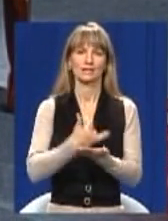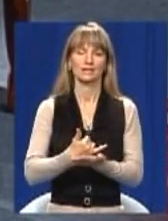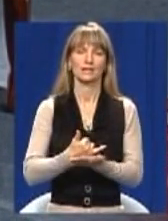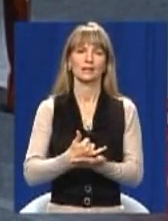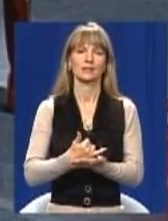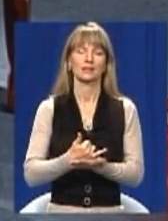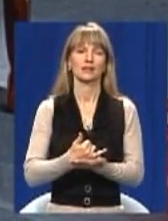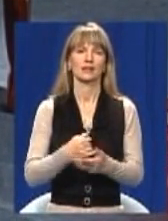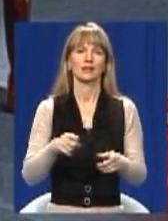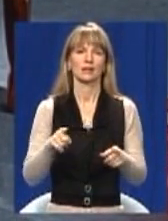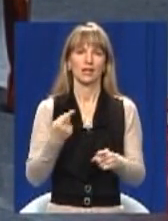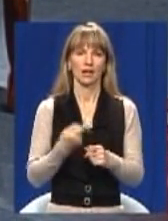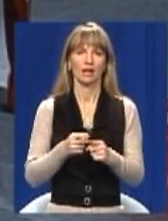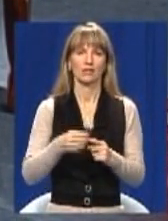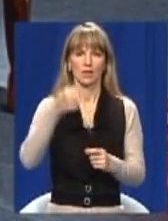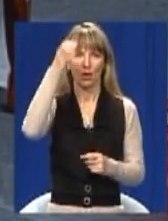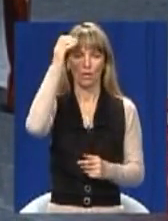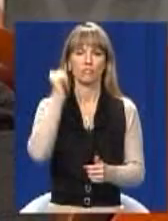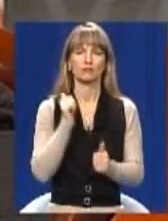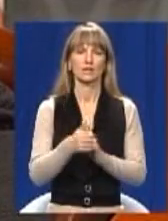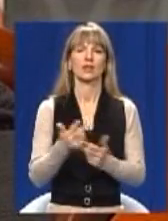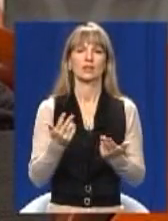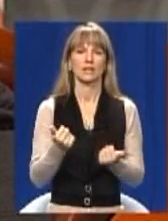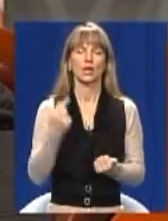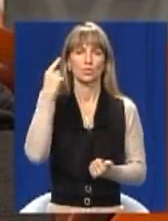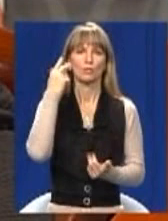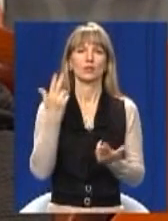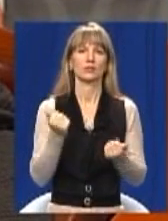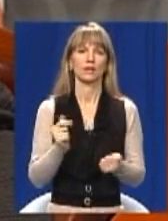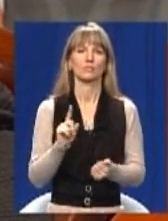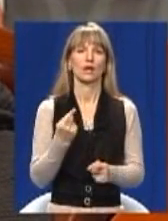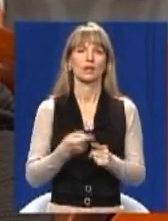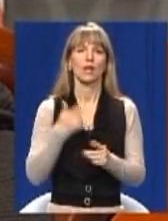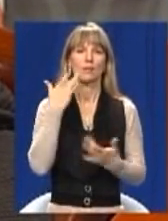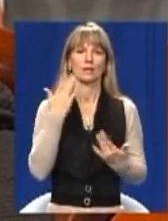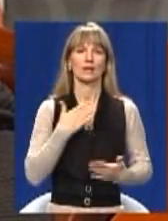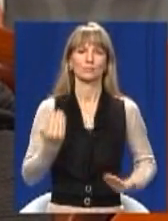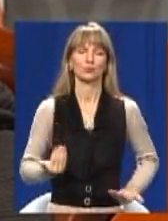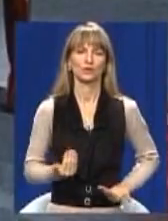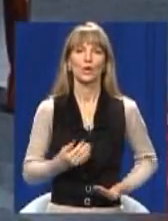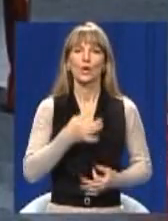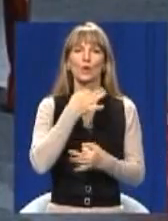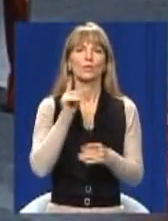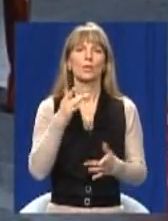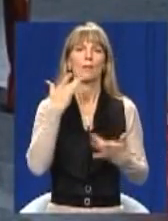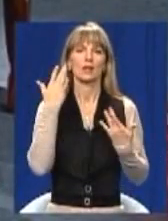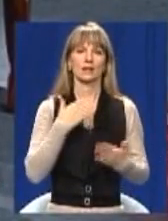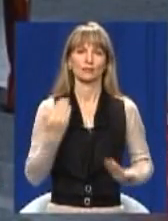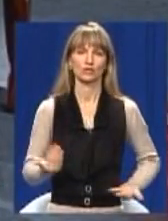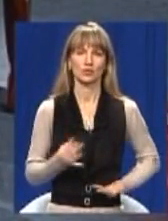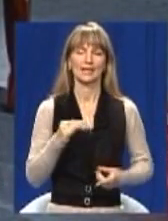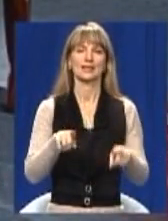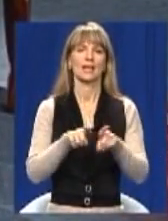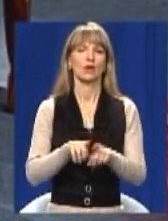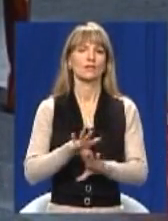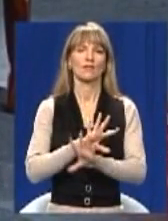це такий прогрес науковий? Ну, думаю, да, тому що це облегшує нам життя. Будь-що, що полегшує нам життя, а також